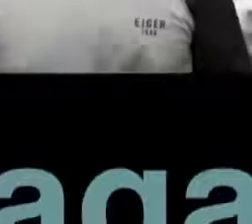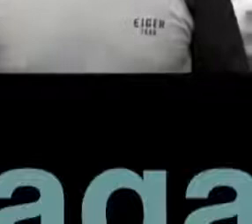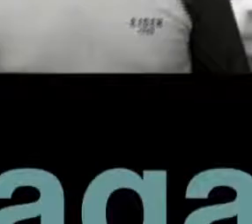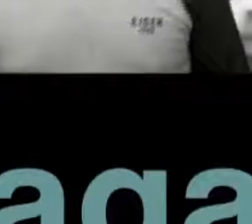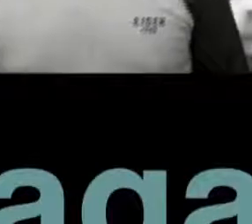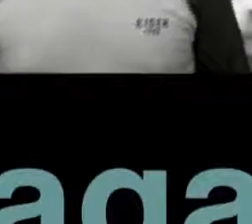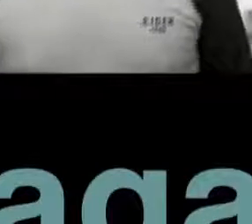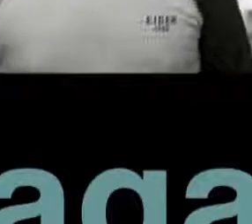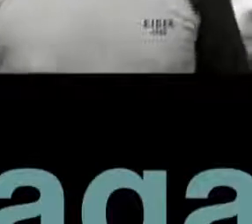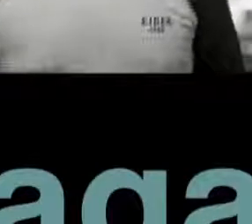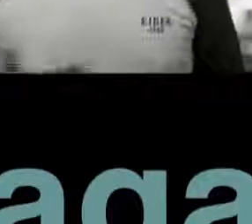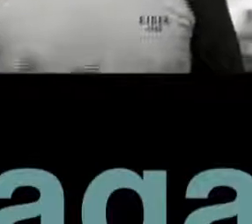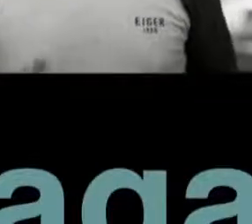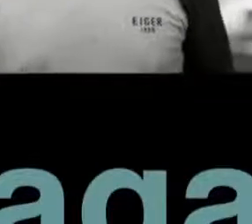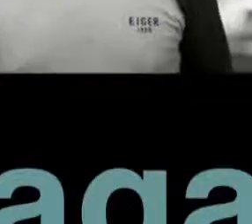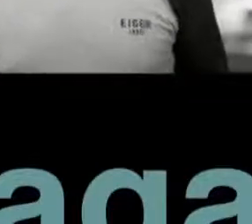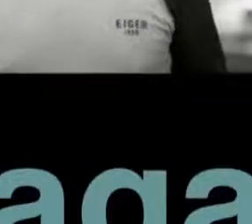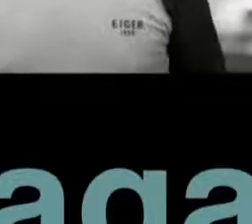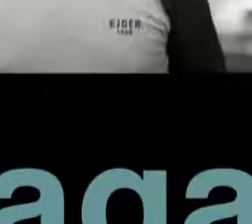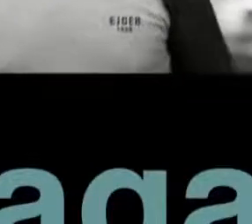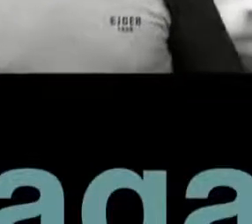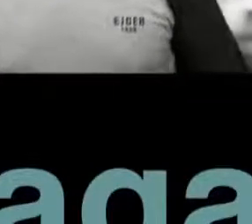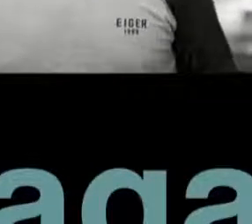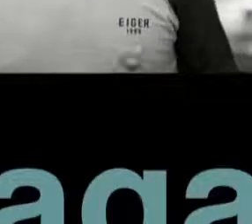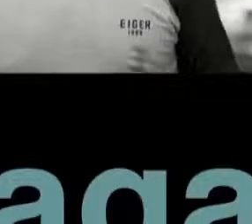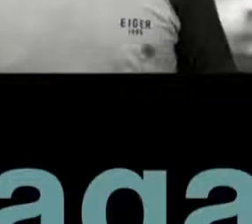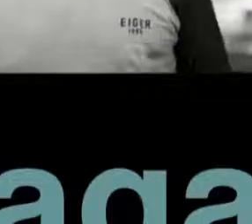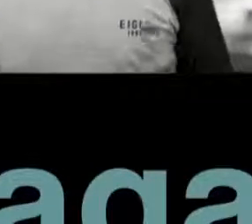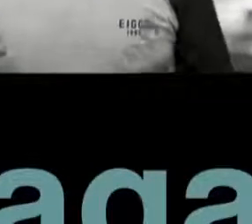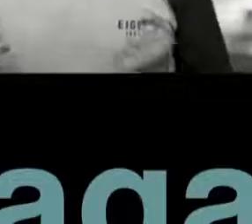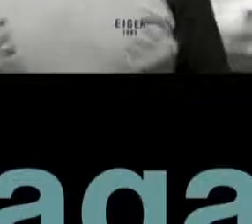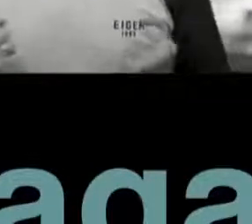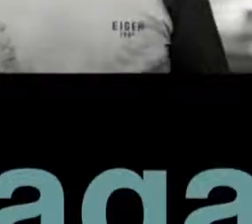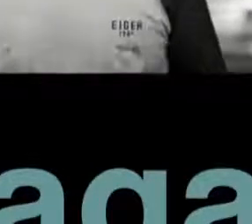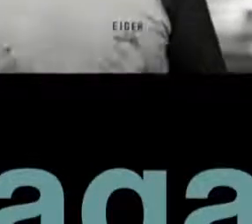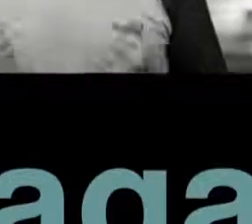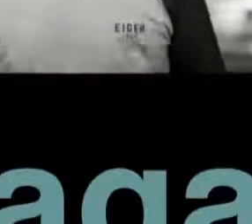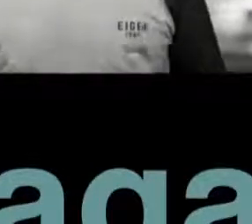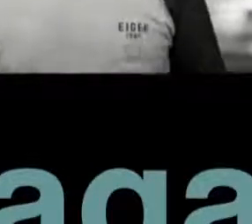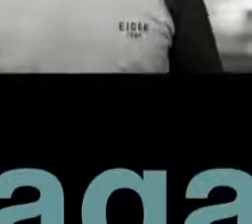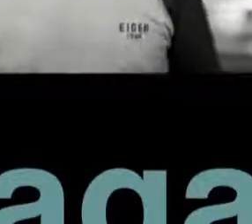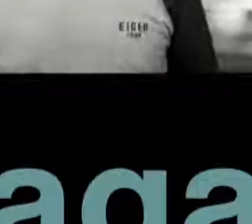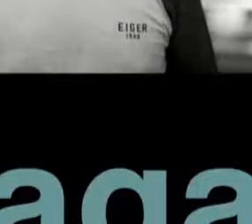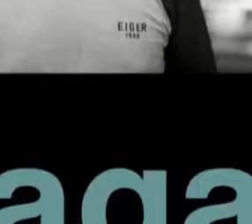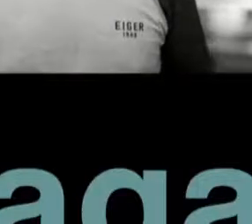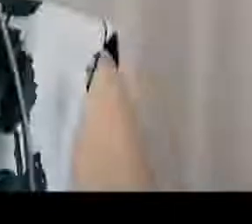sekolah kaga biar kita